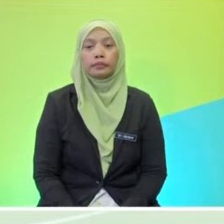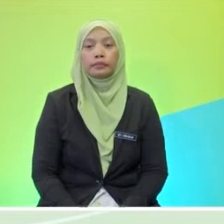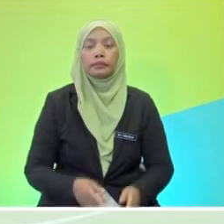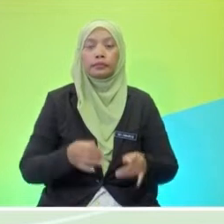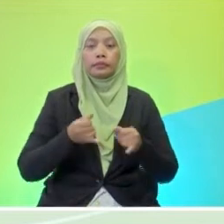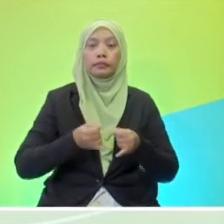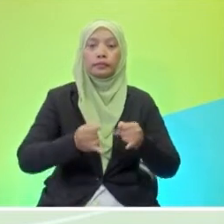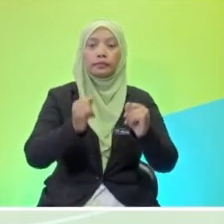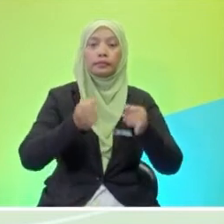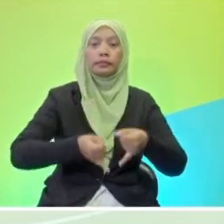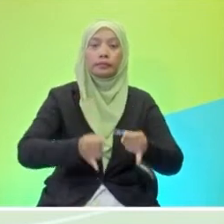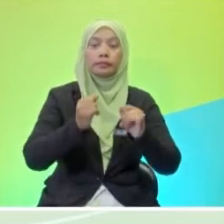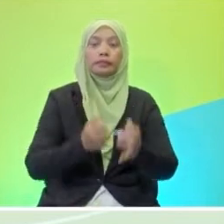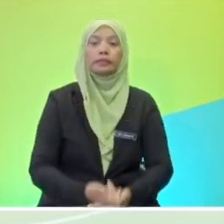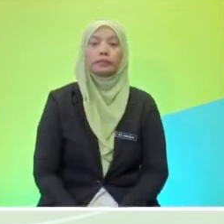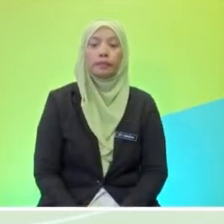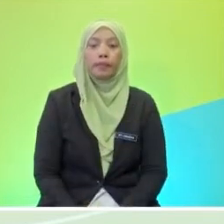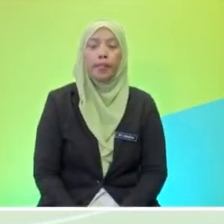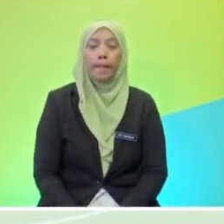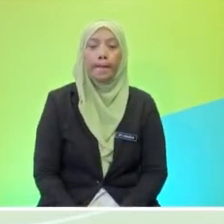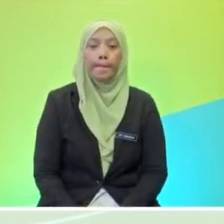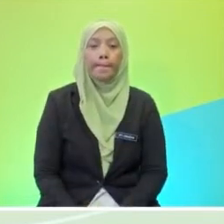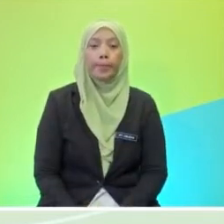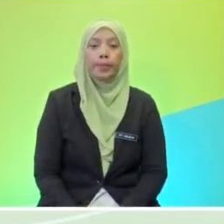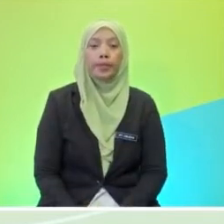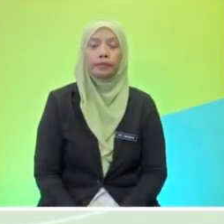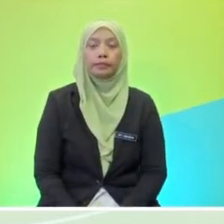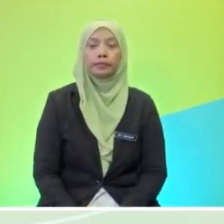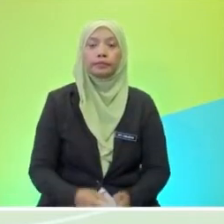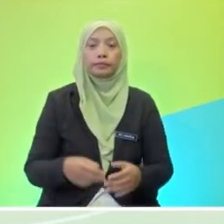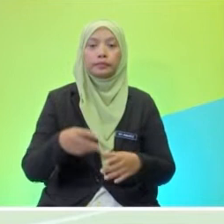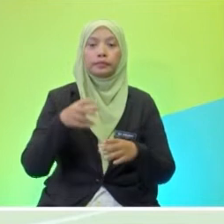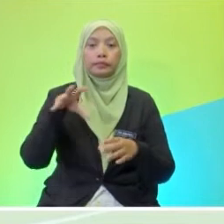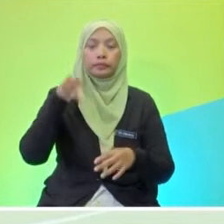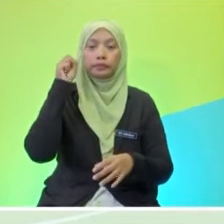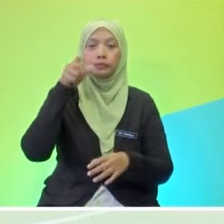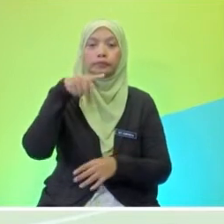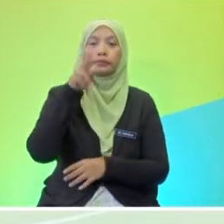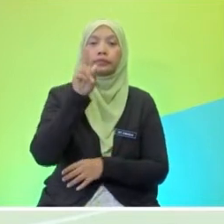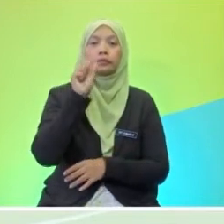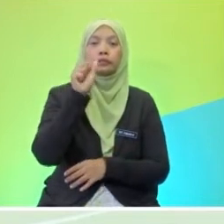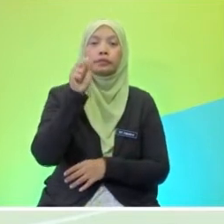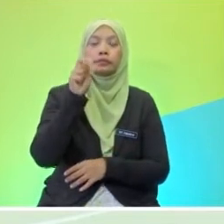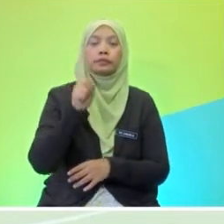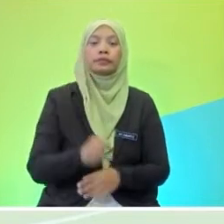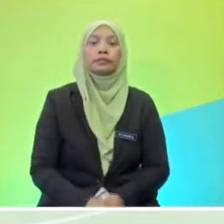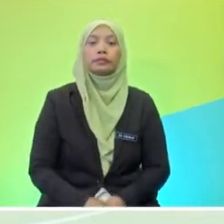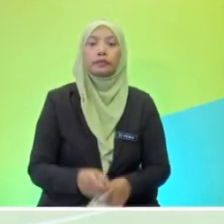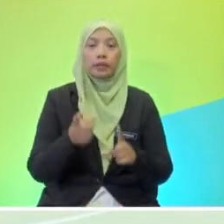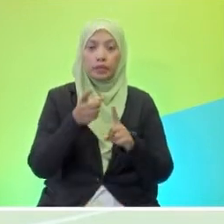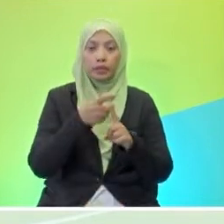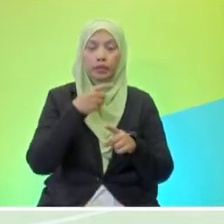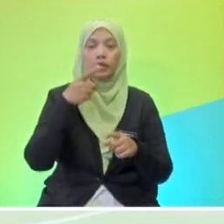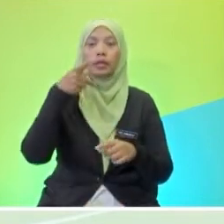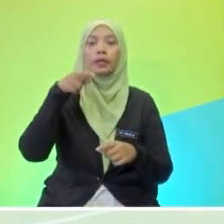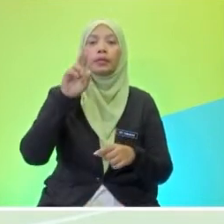kemudian kutipan berpusat dan kemudian kutipan dari permis ke permis itu Maafkan saya sepatunya